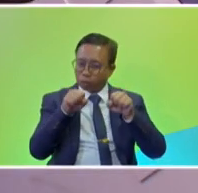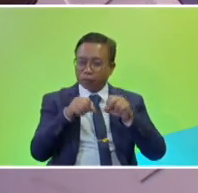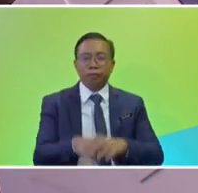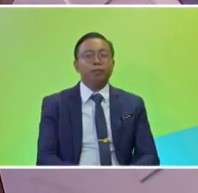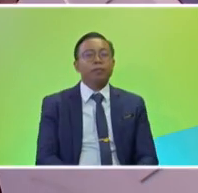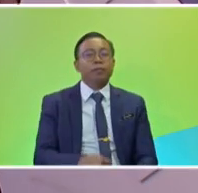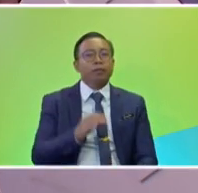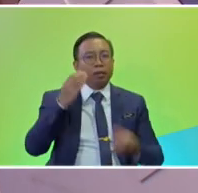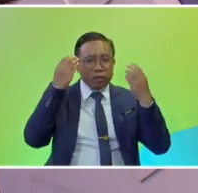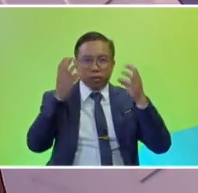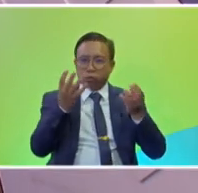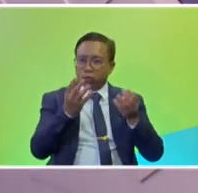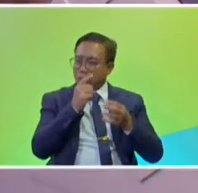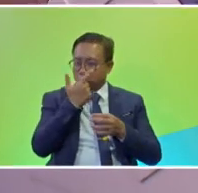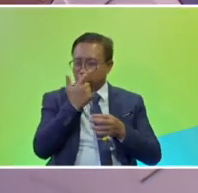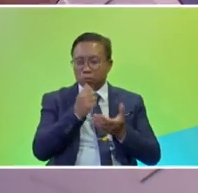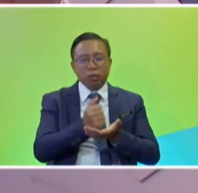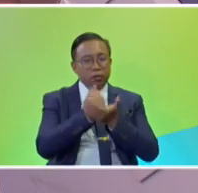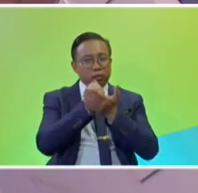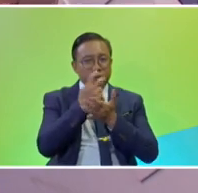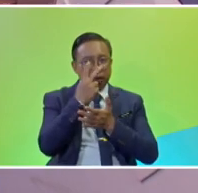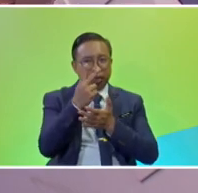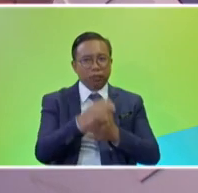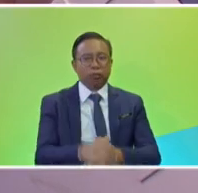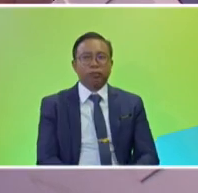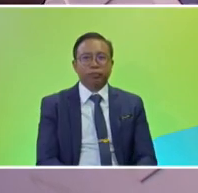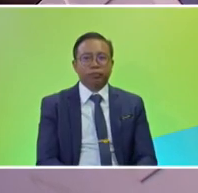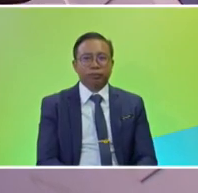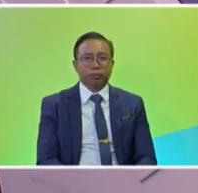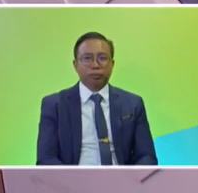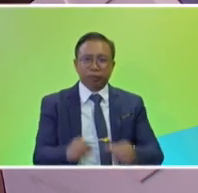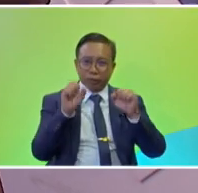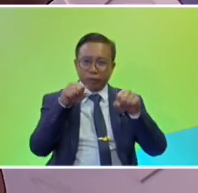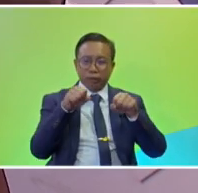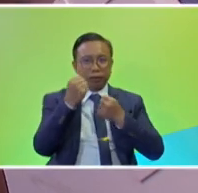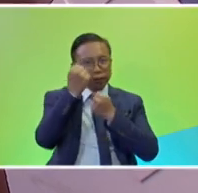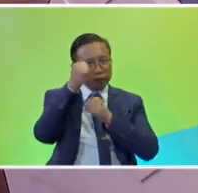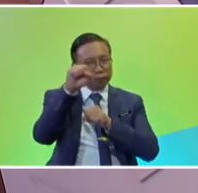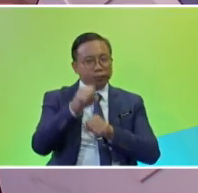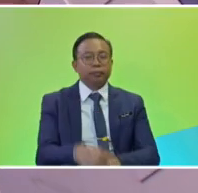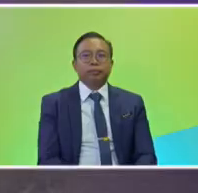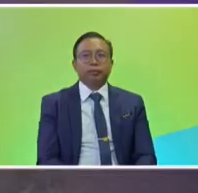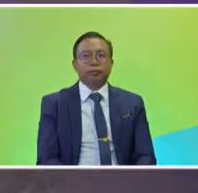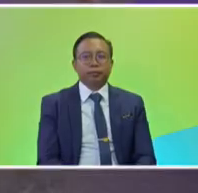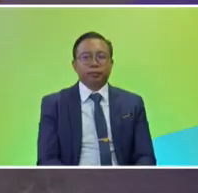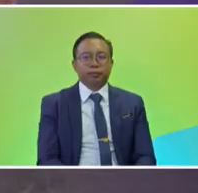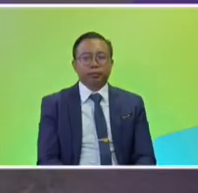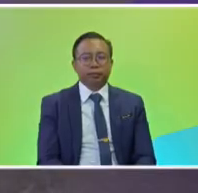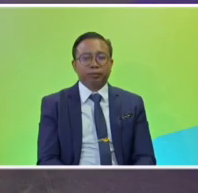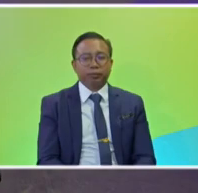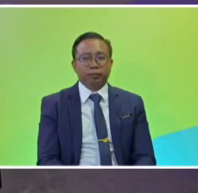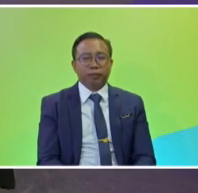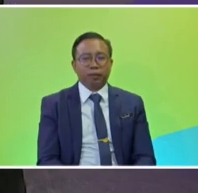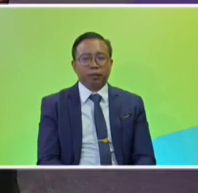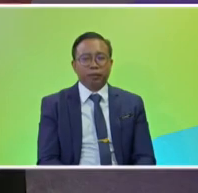bantu. Cikgu diam je dulu. Nanti kita tengok macam mana. Okey. Boleh? Sedia? Sedia, cikgu.